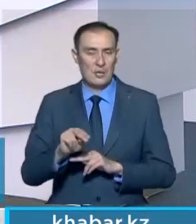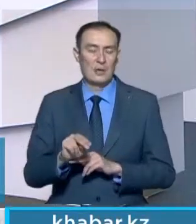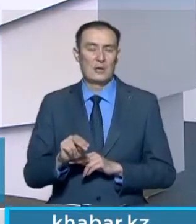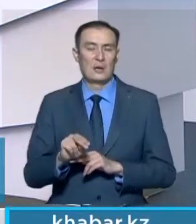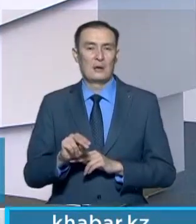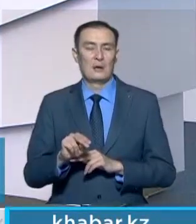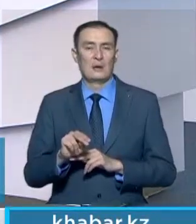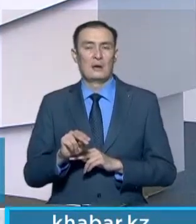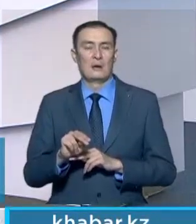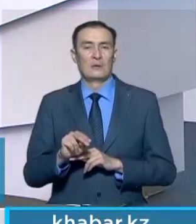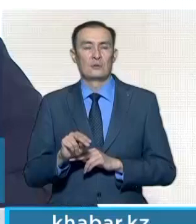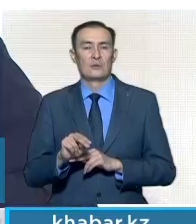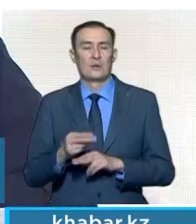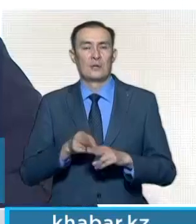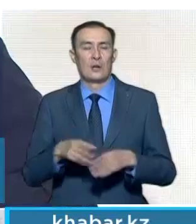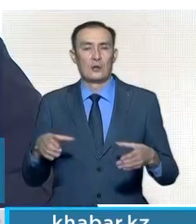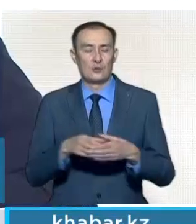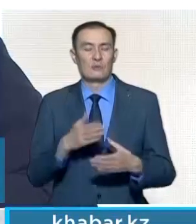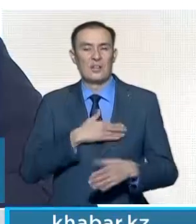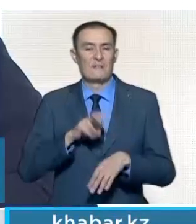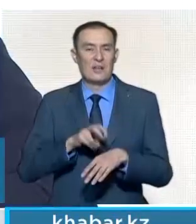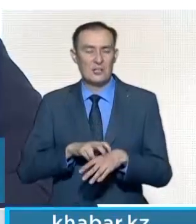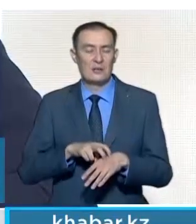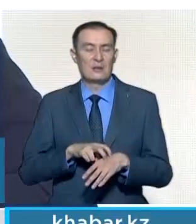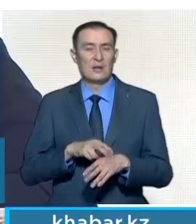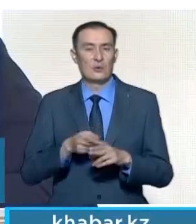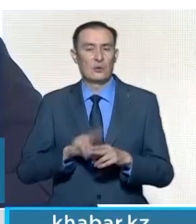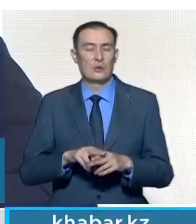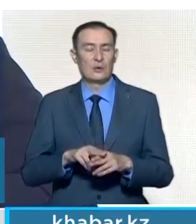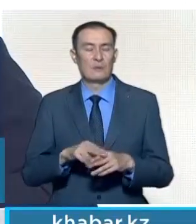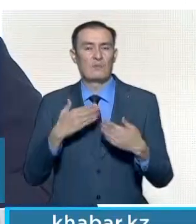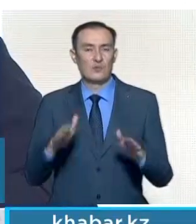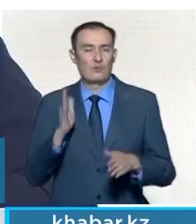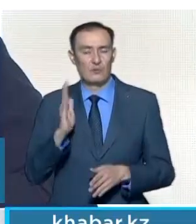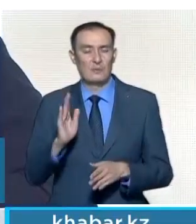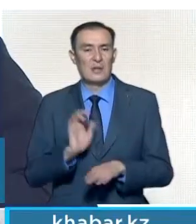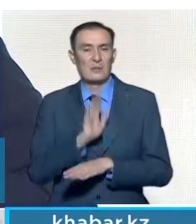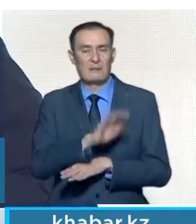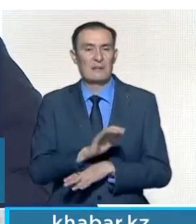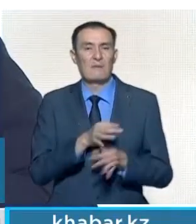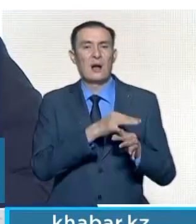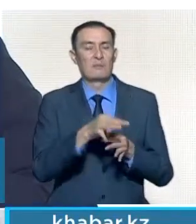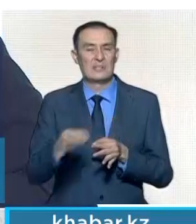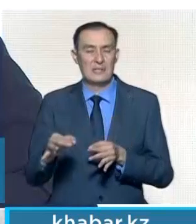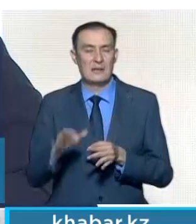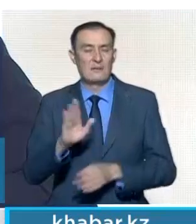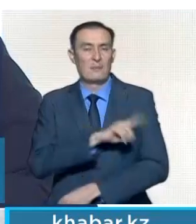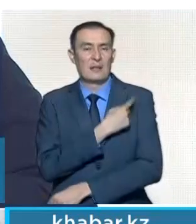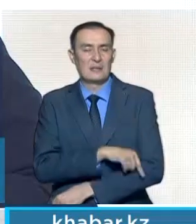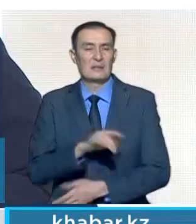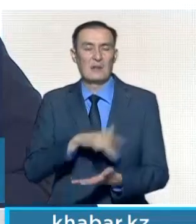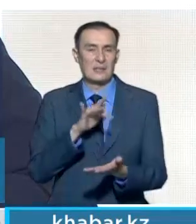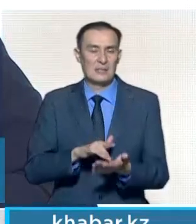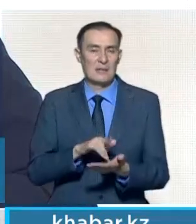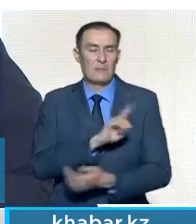называемый консорциум. Все наши врачи-резиденты мы будем направлять в регионы, в многопрофильные областные